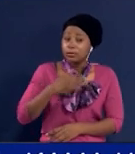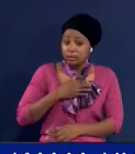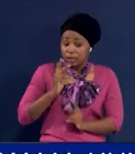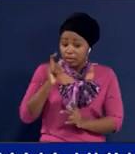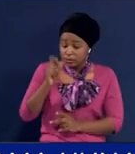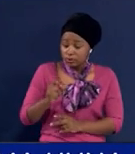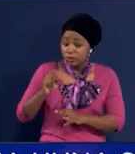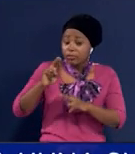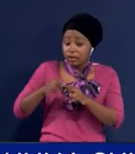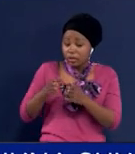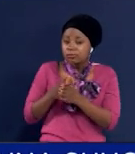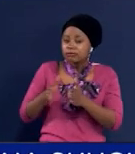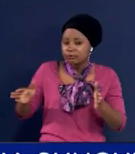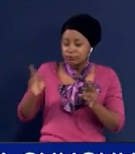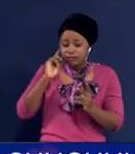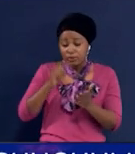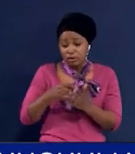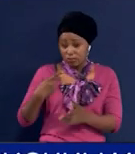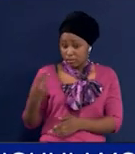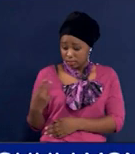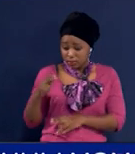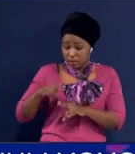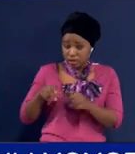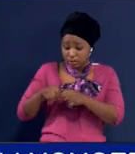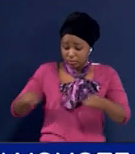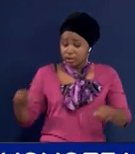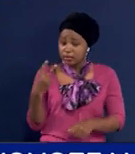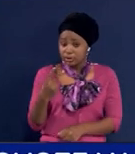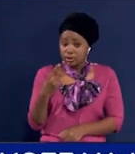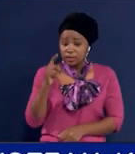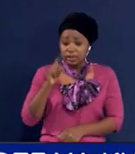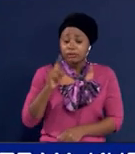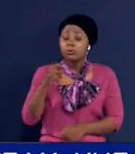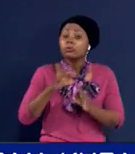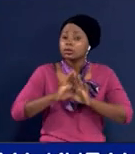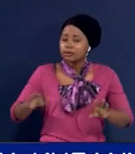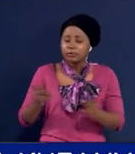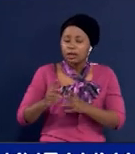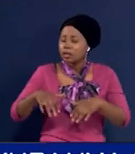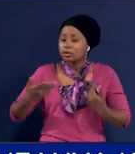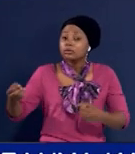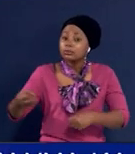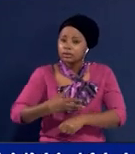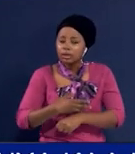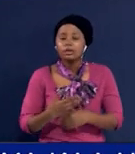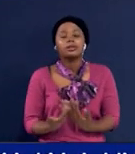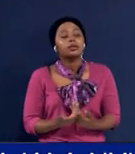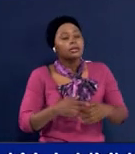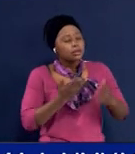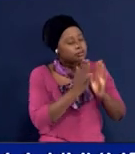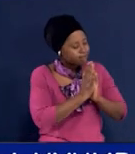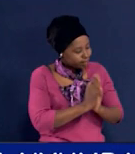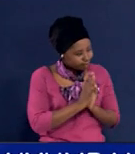wanakuwa wameachana nafasi, kwa mfano mimi na yeye tumeachana mita mbili, hapa tupo katika usalama na hatuwezi kuambukizana. Basi nashukuru sana.